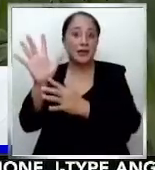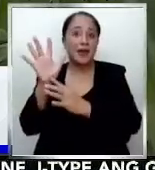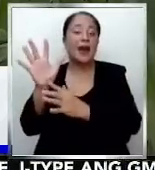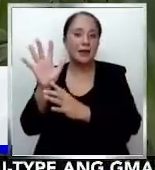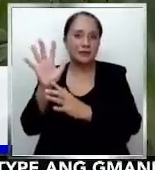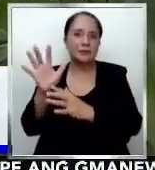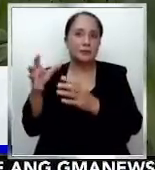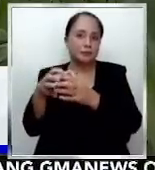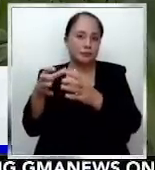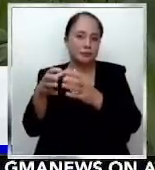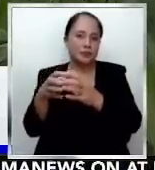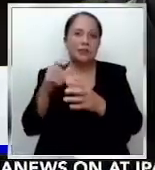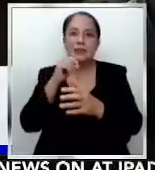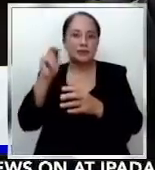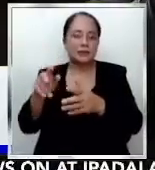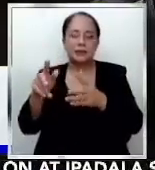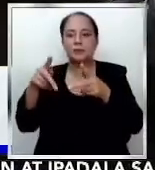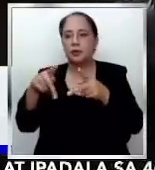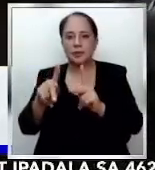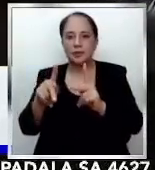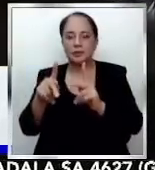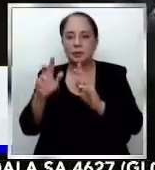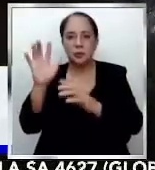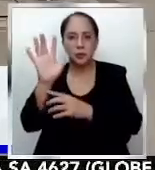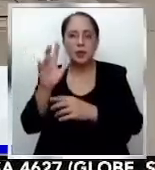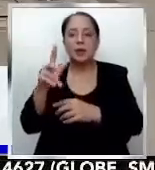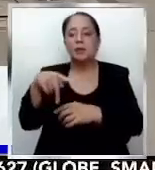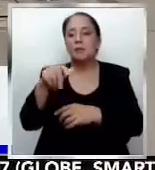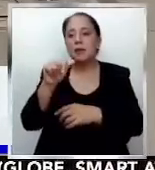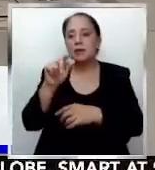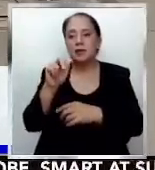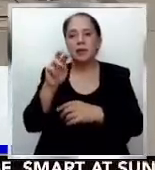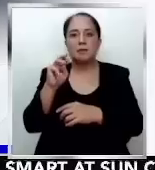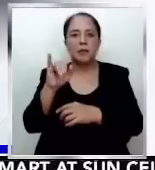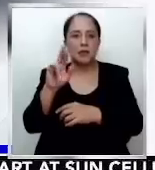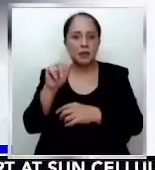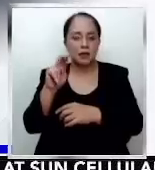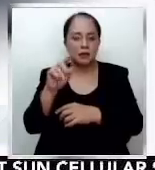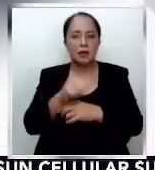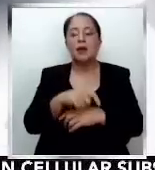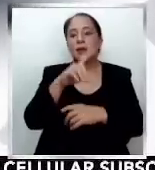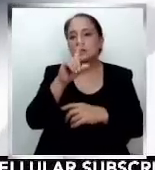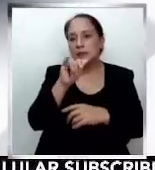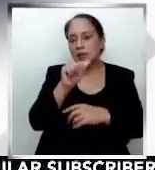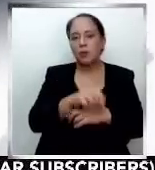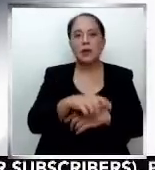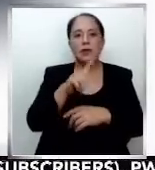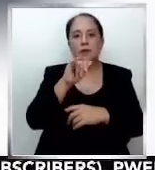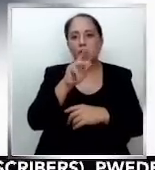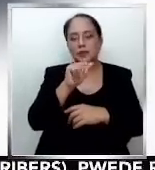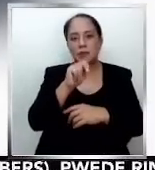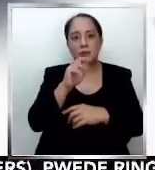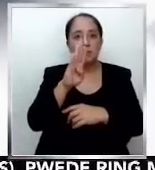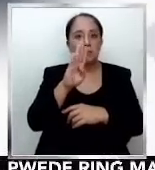hindi kailangan humingi ng permit to rally. Plaza Miranda, Plaza Dilaw at Liwasang Bonifacio. We have been receiving reports that they